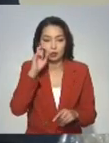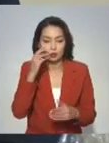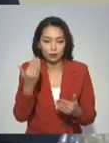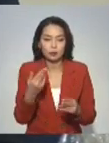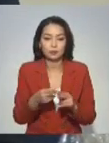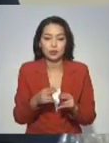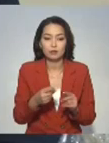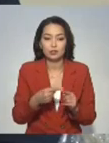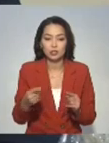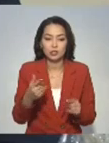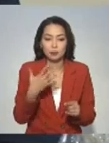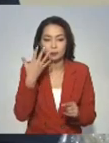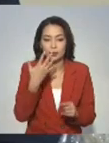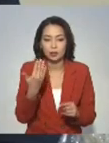пятилетнего